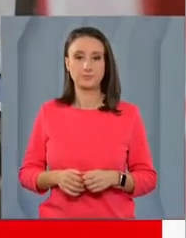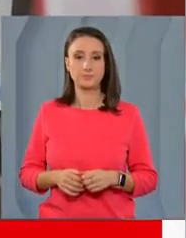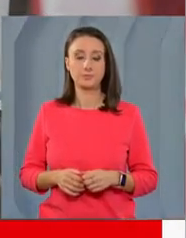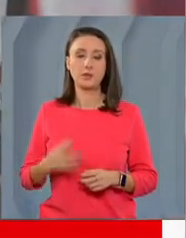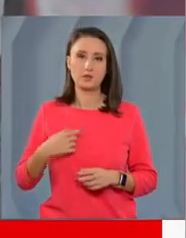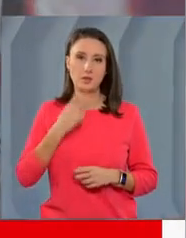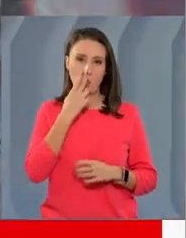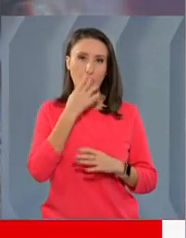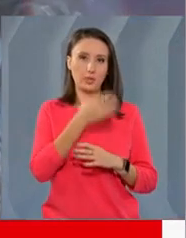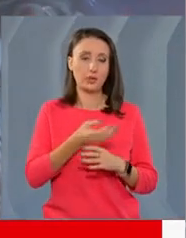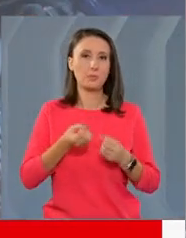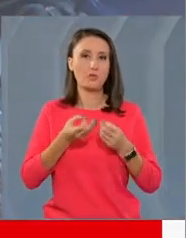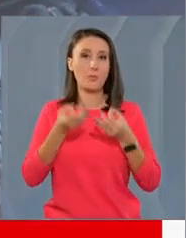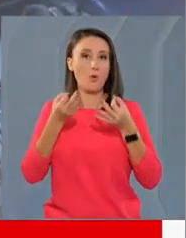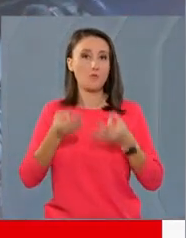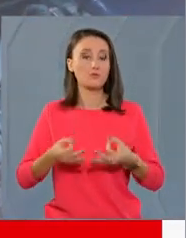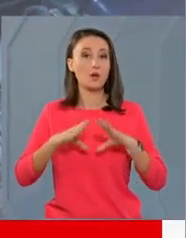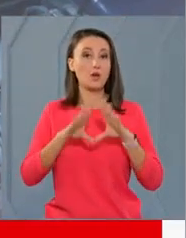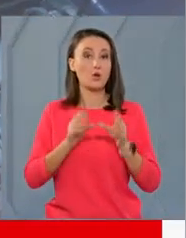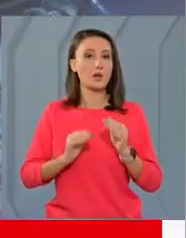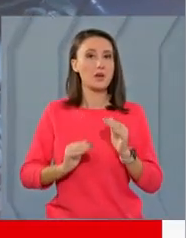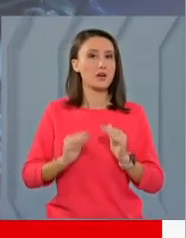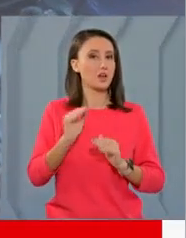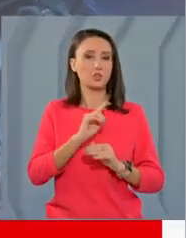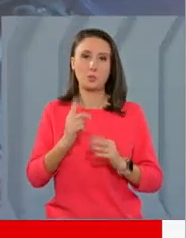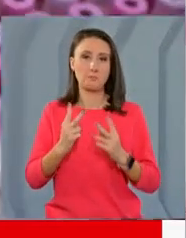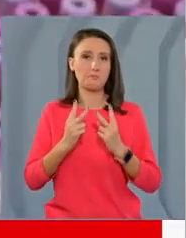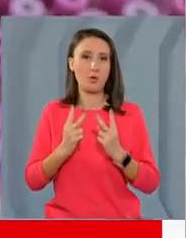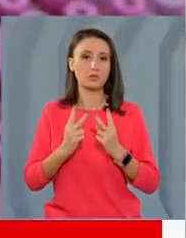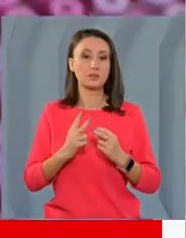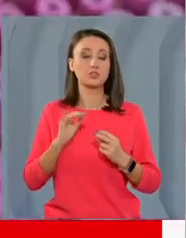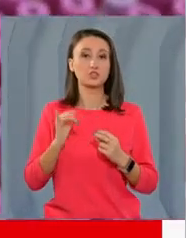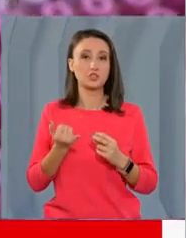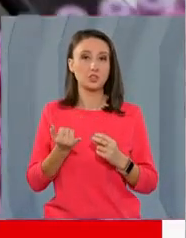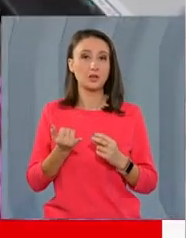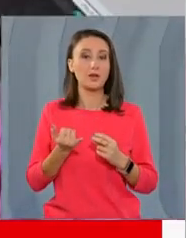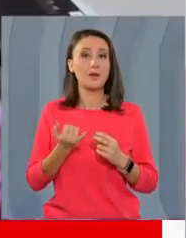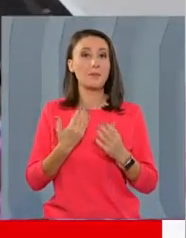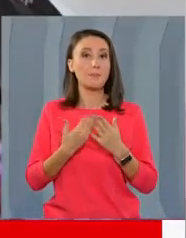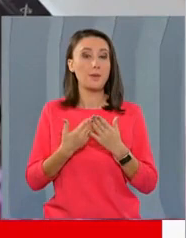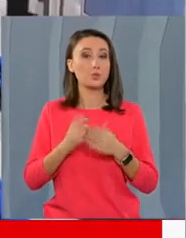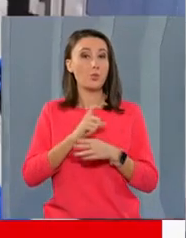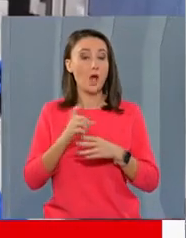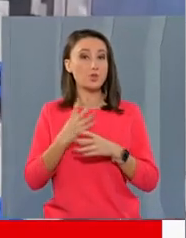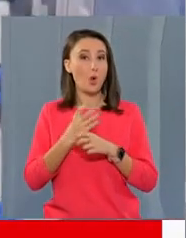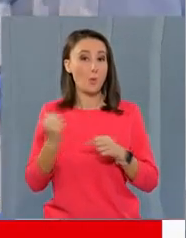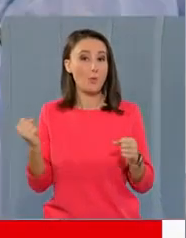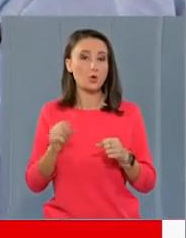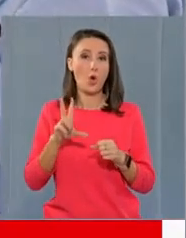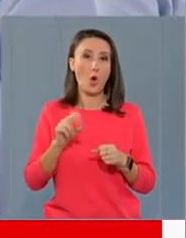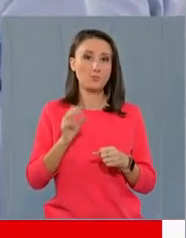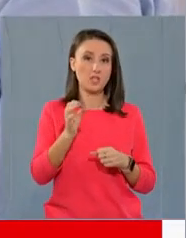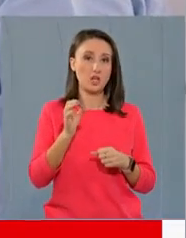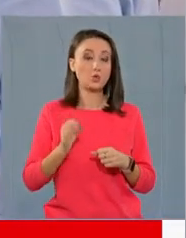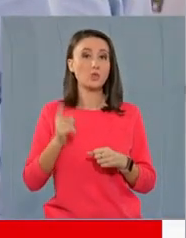să ne uităm pe datele oficiale din România, creșterea este nesemnificativă, iar în ceea ce privește cazurile letale, peste